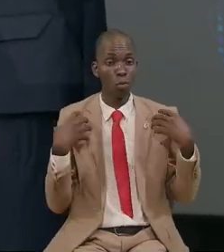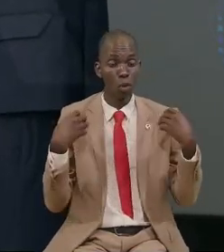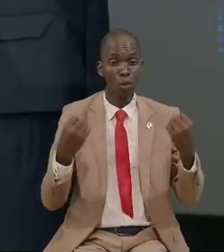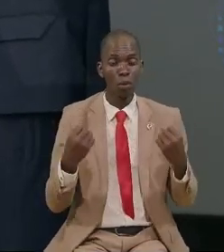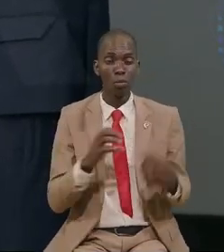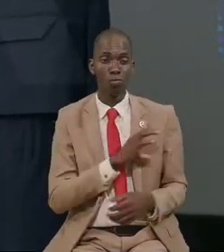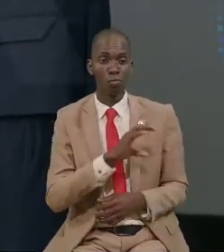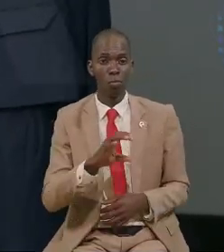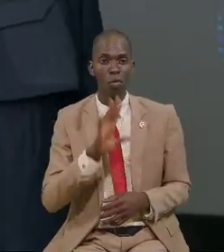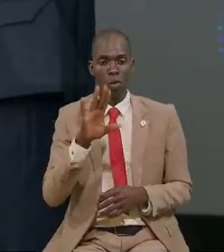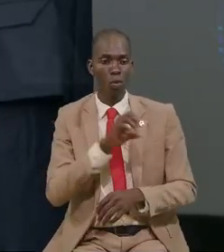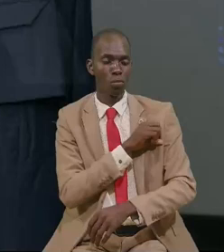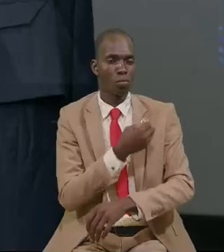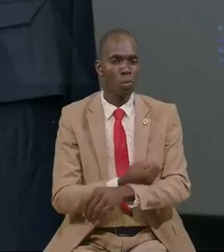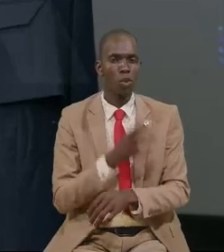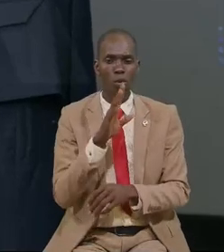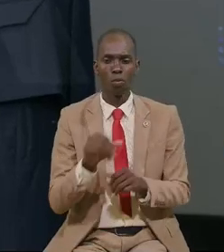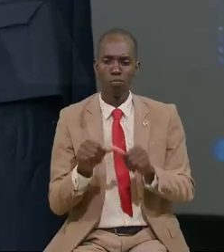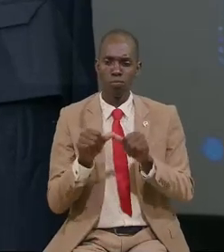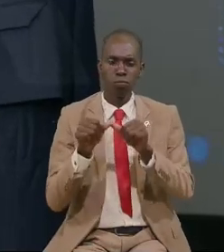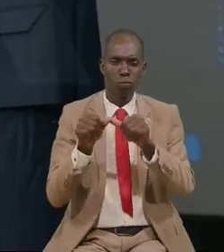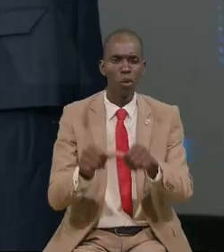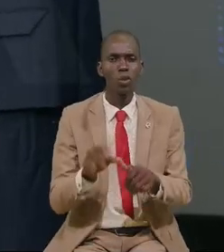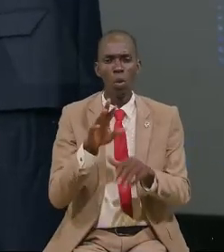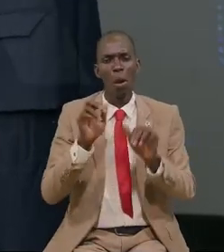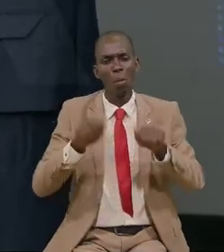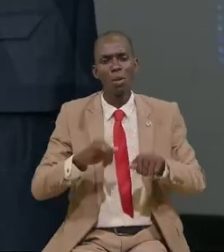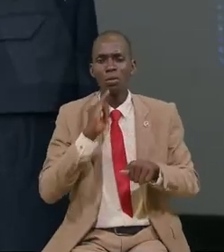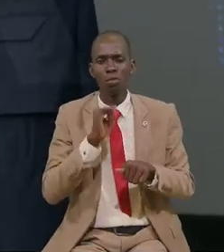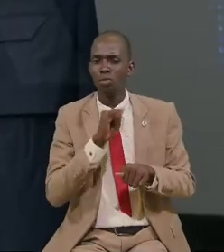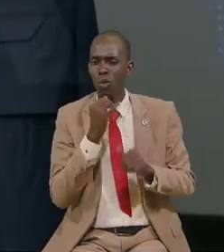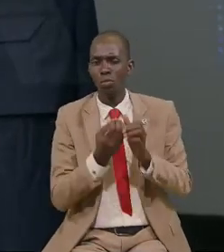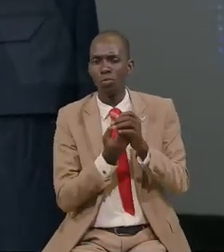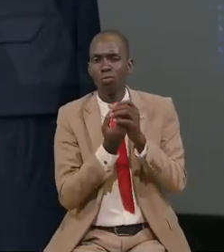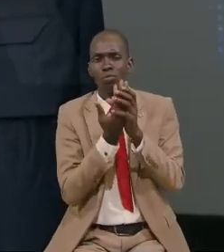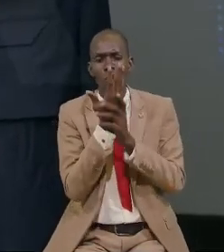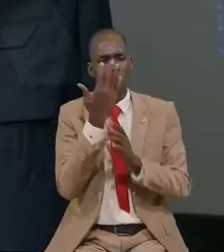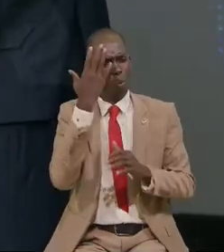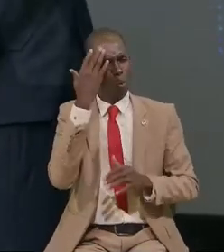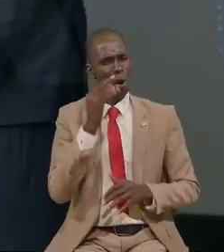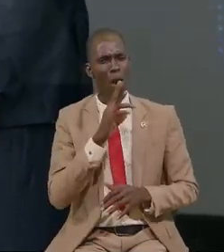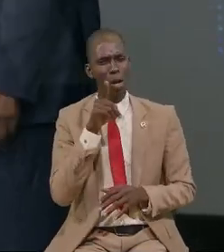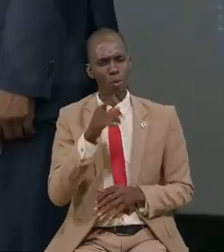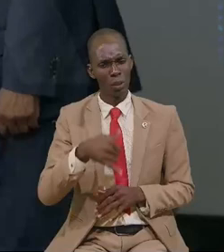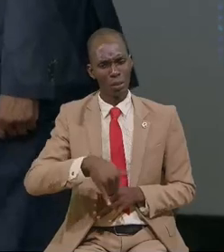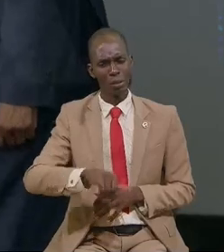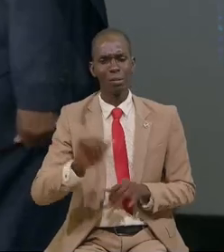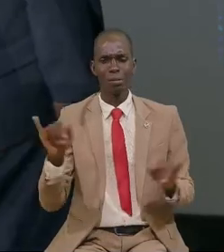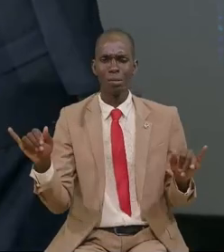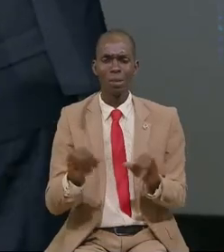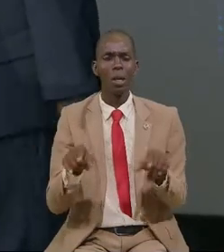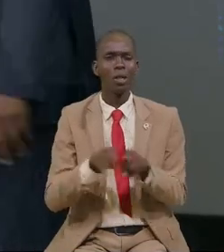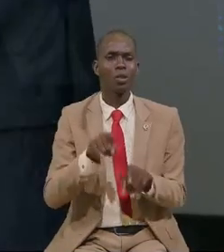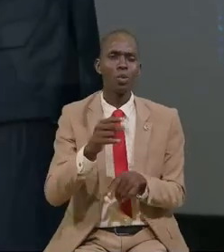force, ta capacité n'est pas bâtie. Pourquoi es-tu toujours le